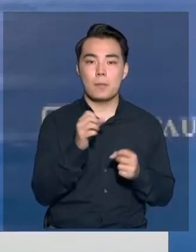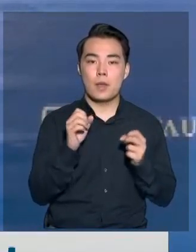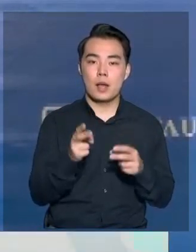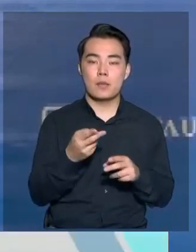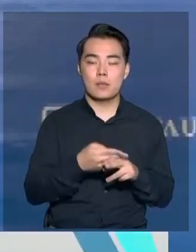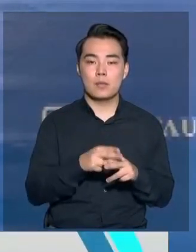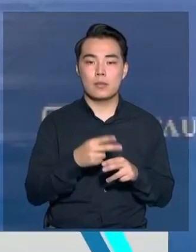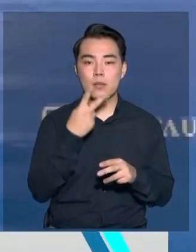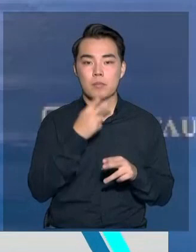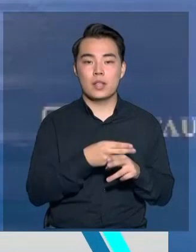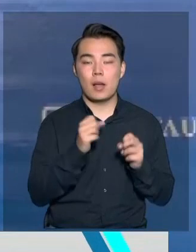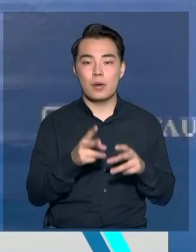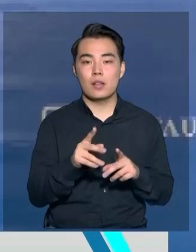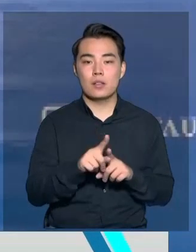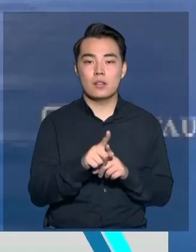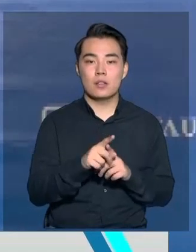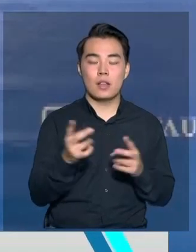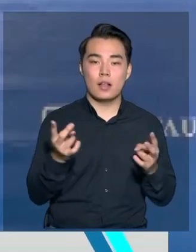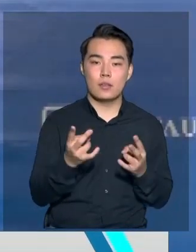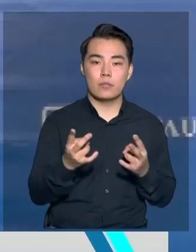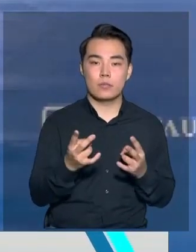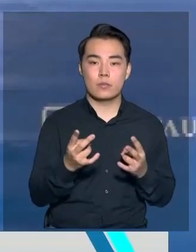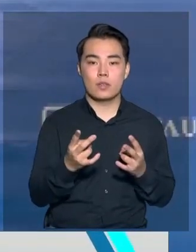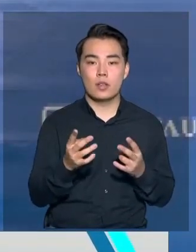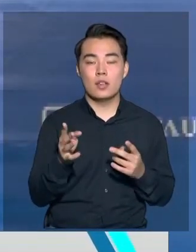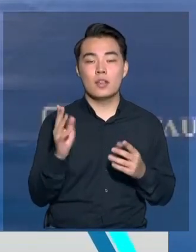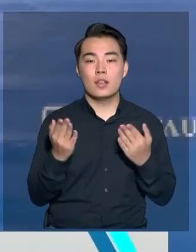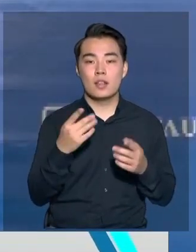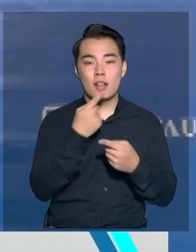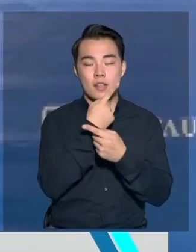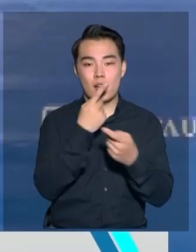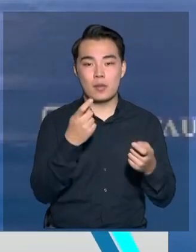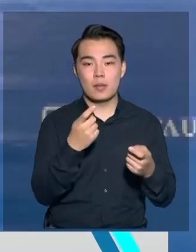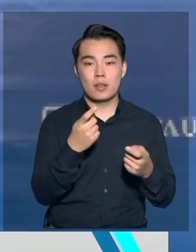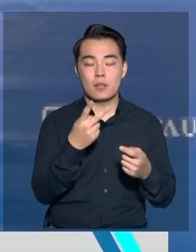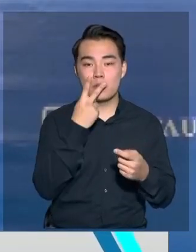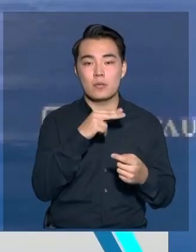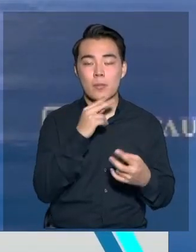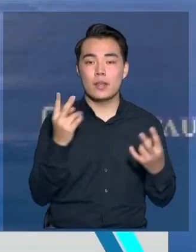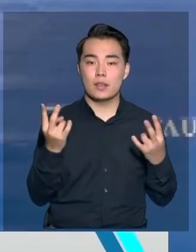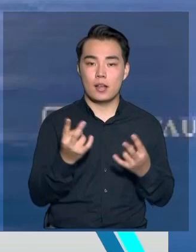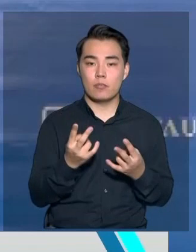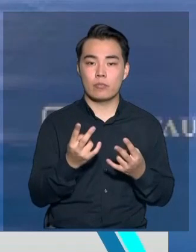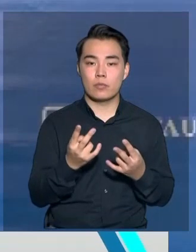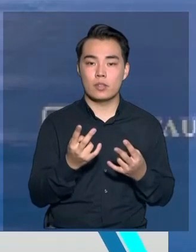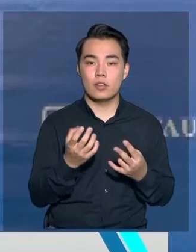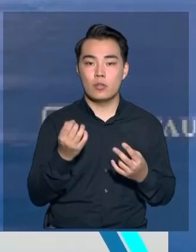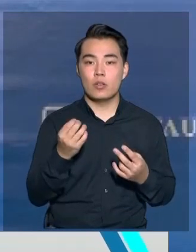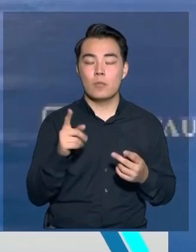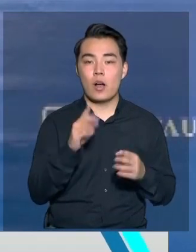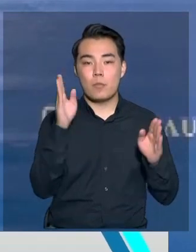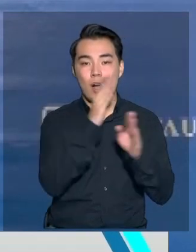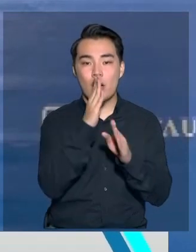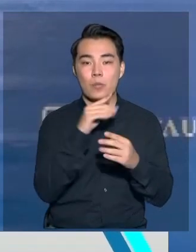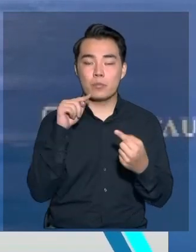ережелерін сақтау қажеттілігі туралы ескертеді. Дауылды ескертулерге назар аударыңыздар. Және ауа райының